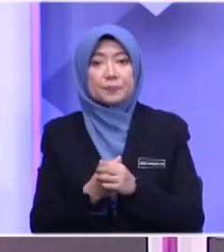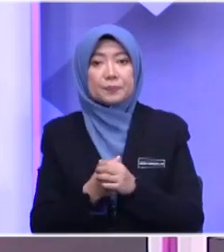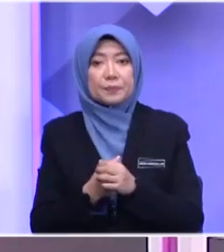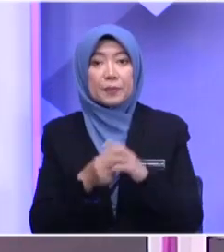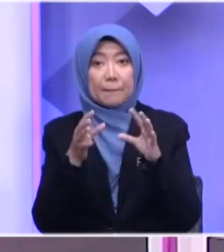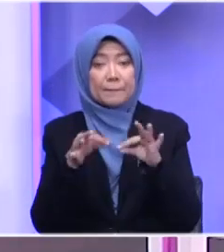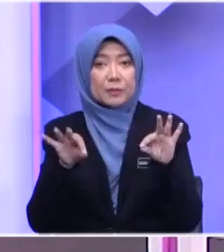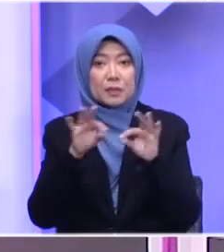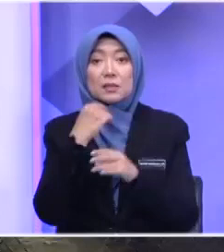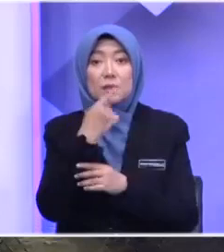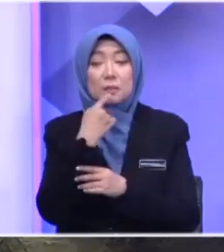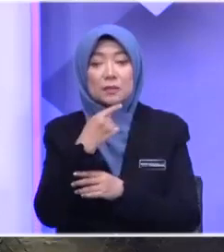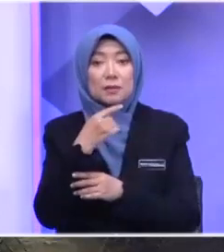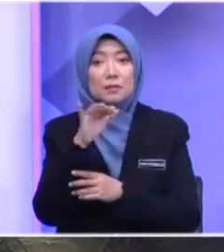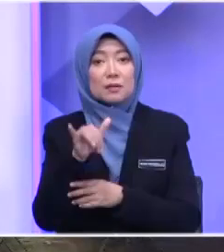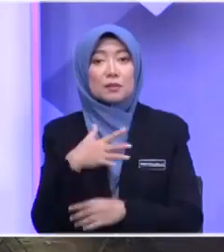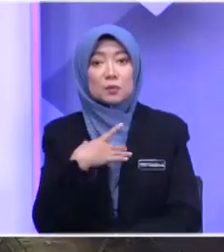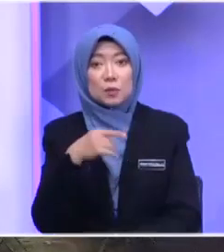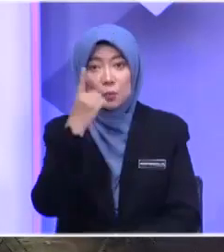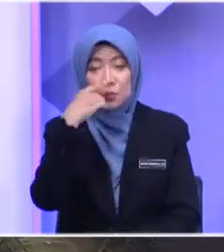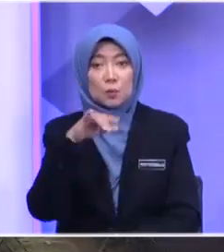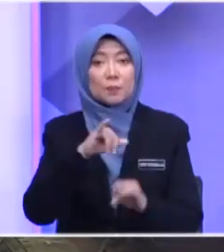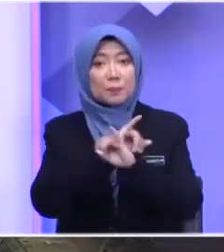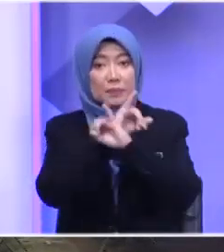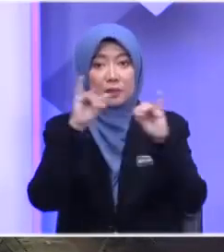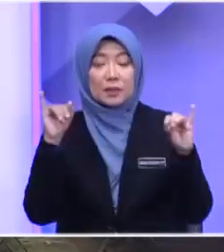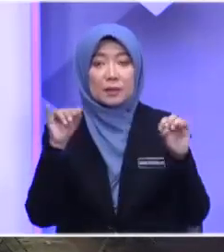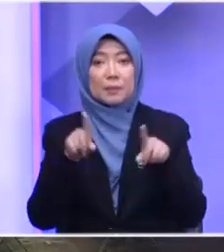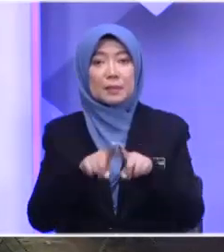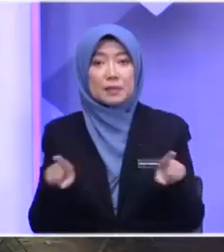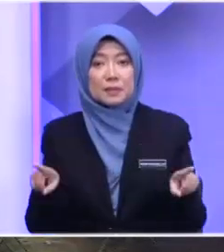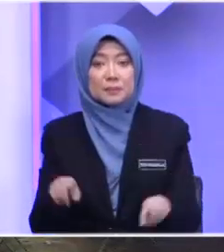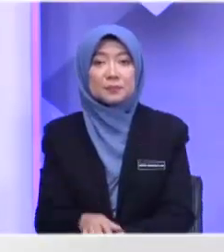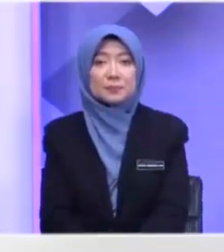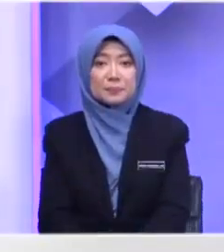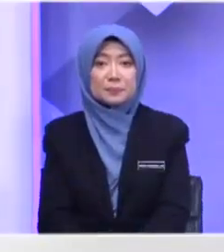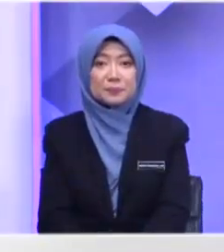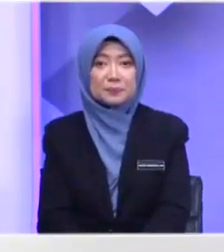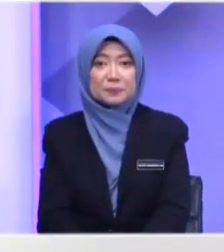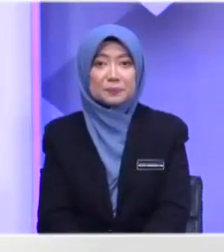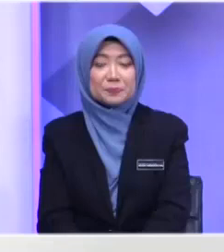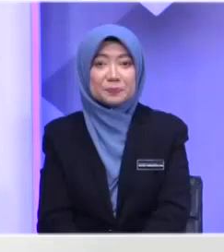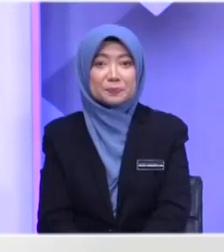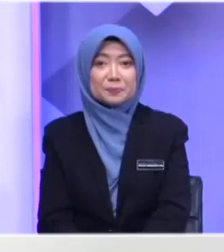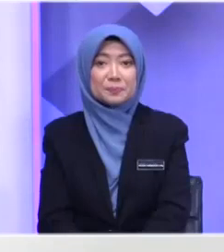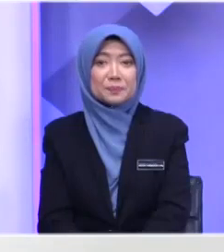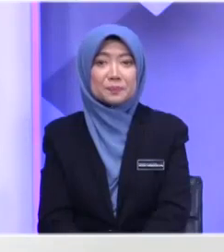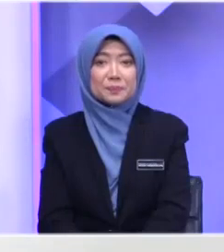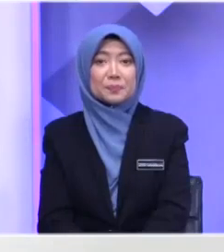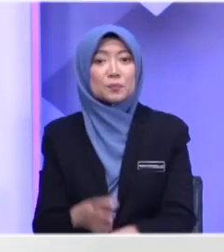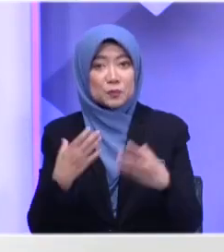Siapa yang minat untuk Terangkan sedikit perbedaan oke Ada oke Ada juga